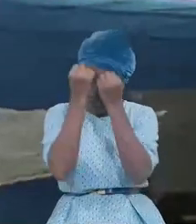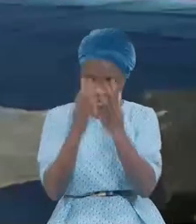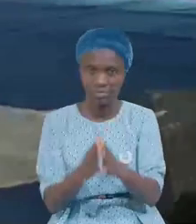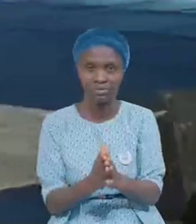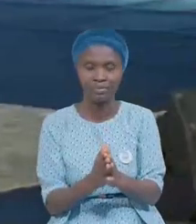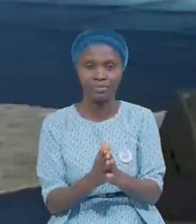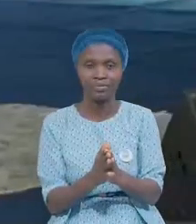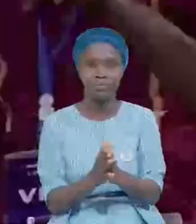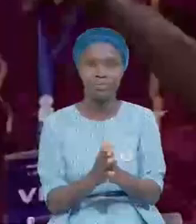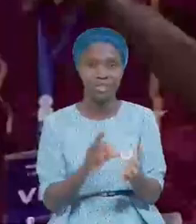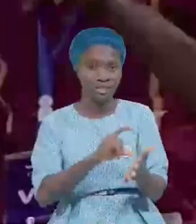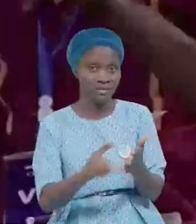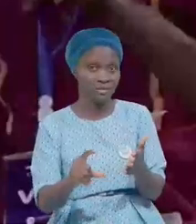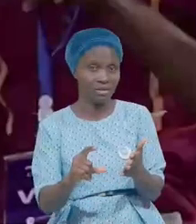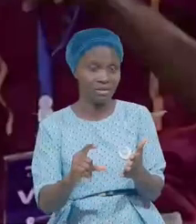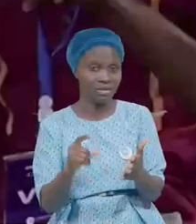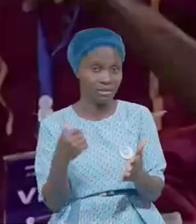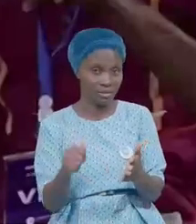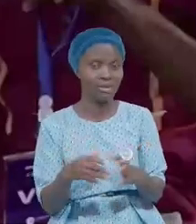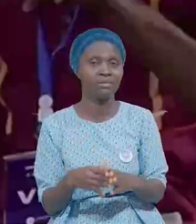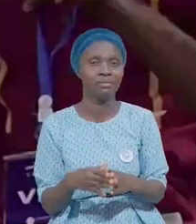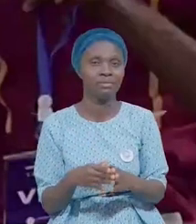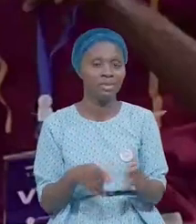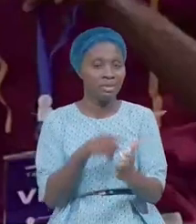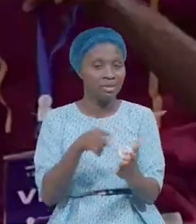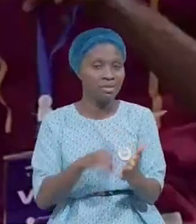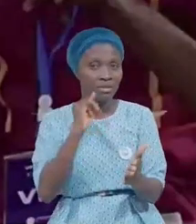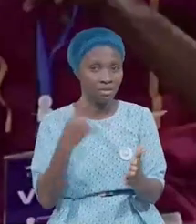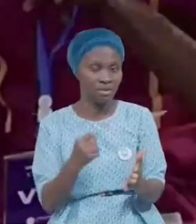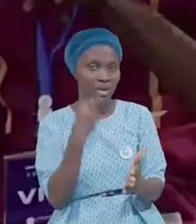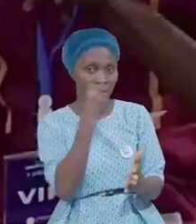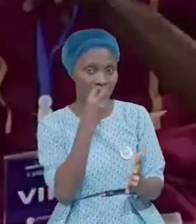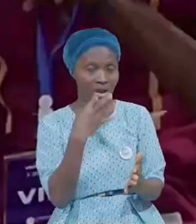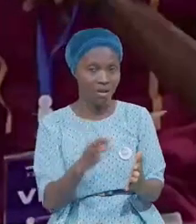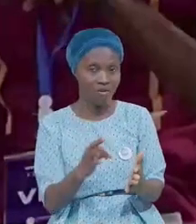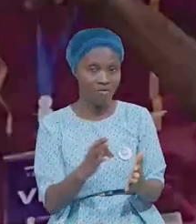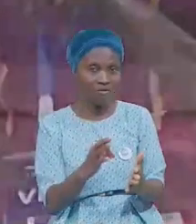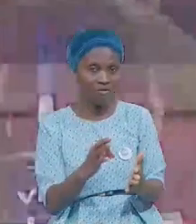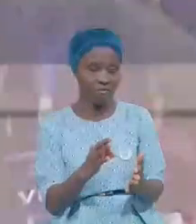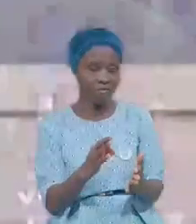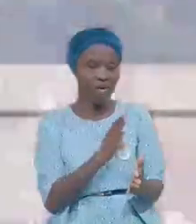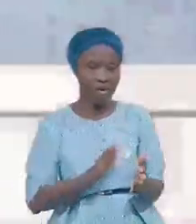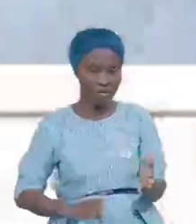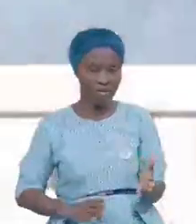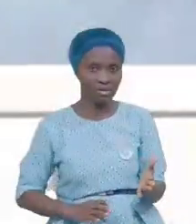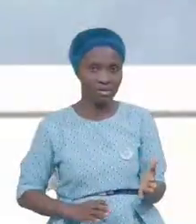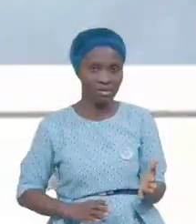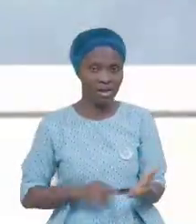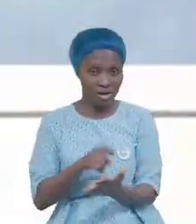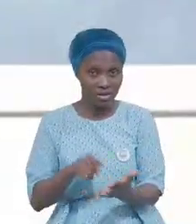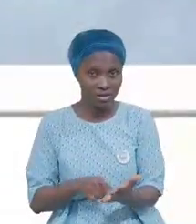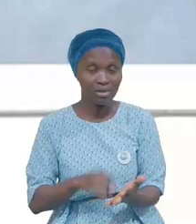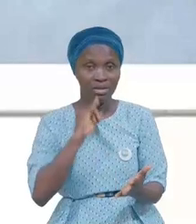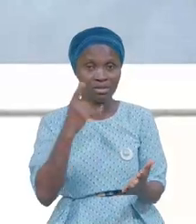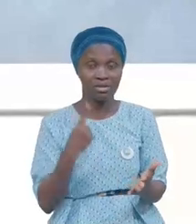10. Voici maintenant la félicitation de Christ. Voici donc l'évaluation